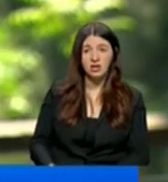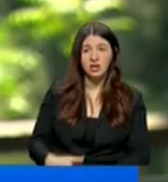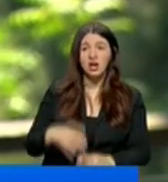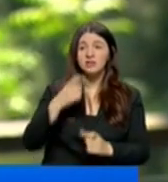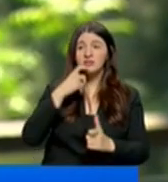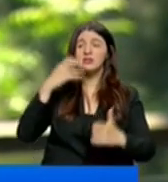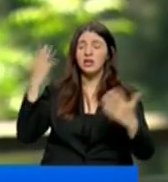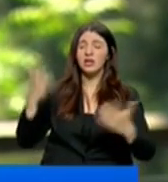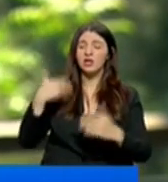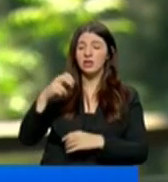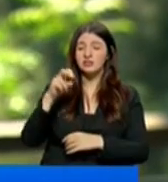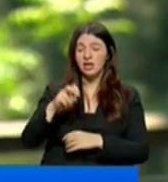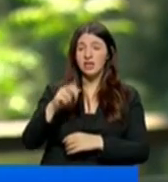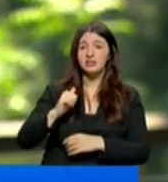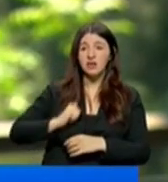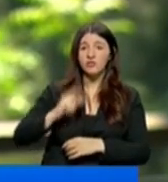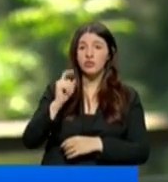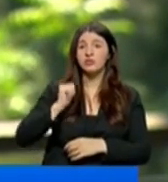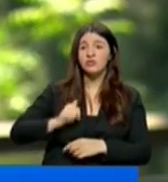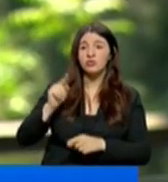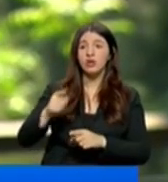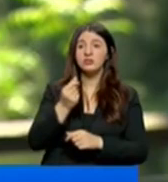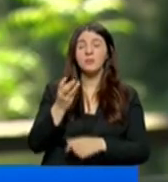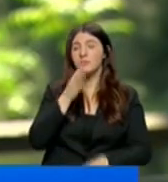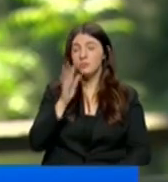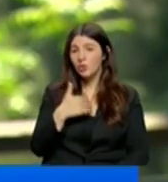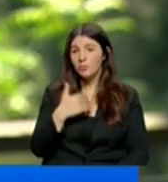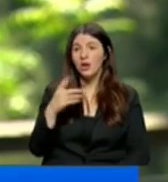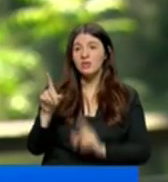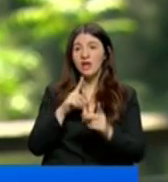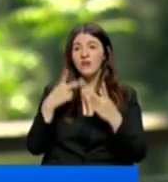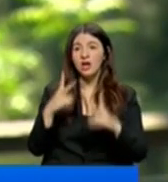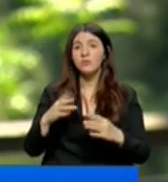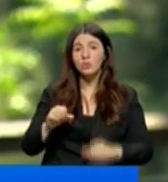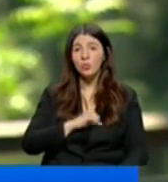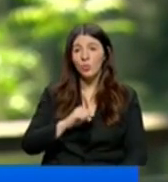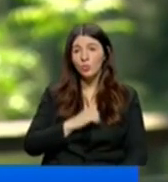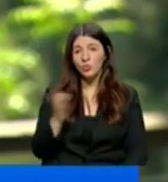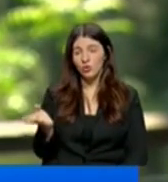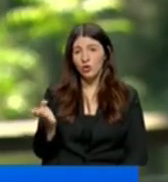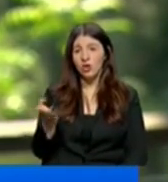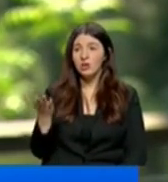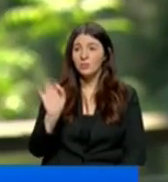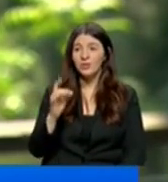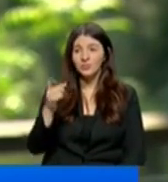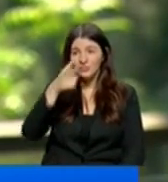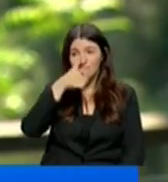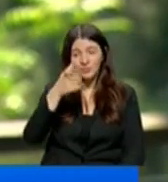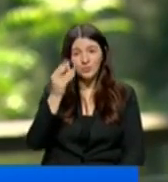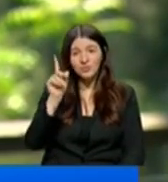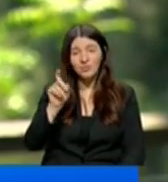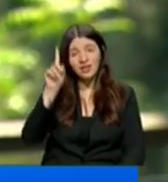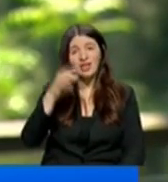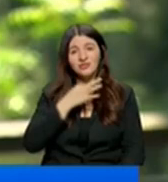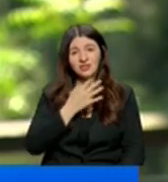Aradan yıllar geçiyor. 8 savcı veya 9 savcı şu anda rakam bilemiyorum. Dava açmaktan korkuyor. Ya böyle bir Türkiye olabilir mi